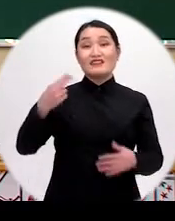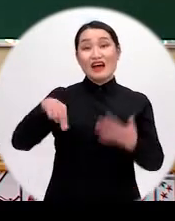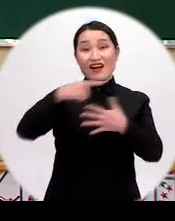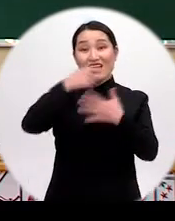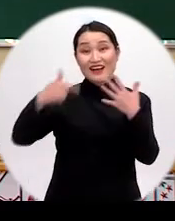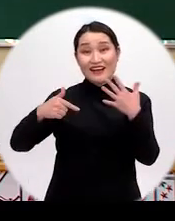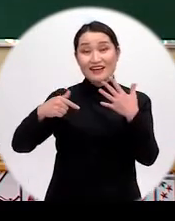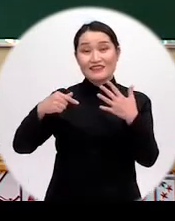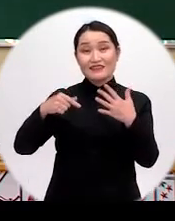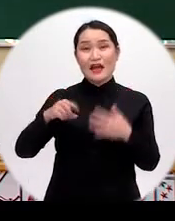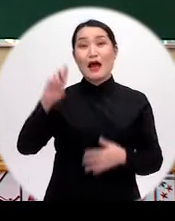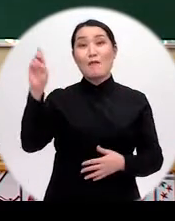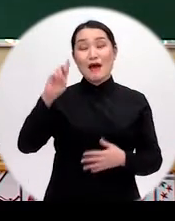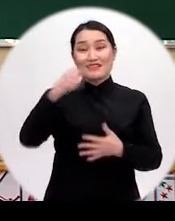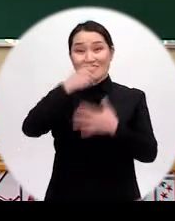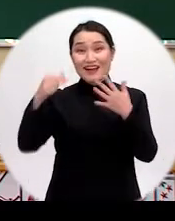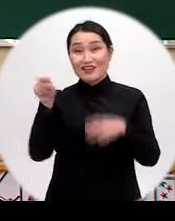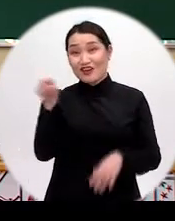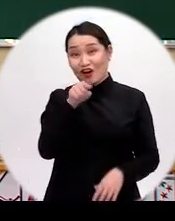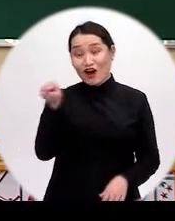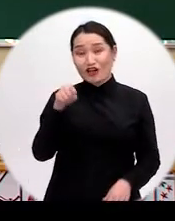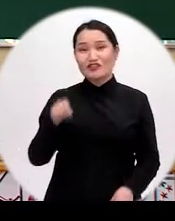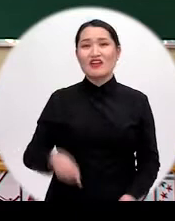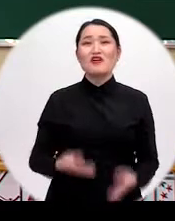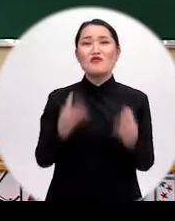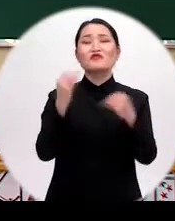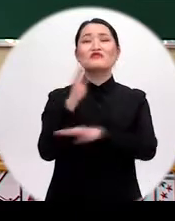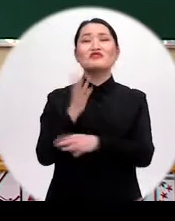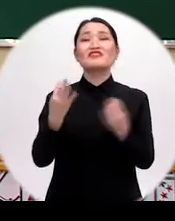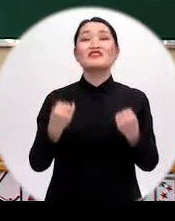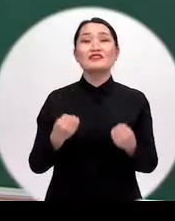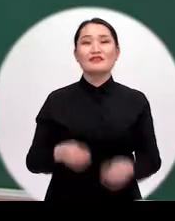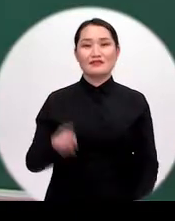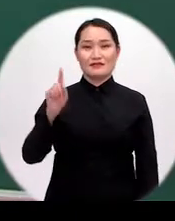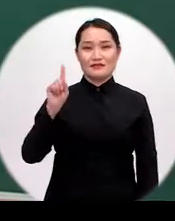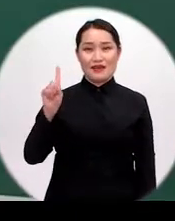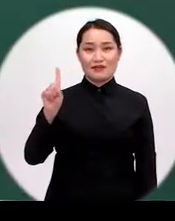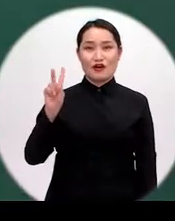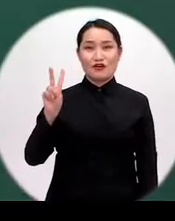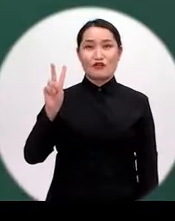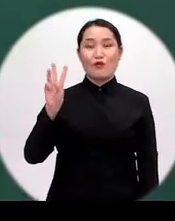гарагаас баасан гараг хүртэл хэдэн хоног байна? Цөмөрөө тоолоорой.